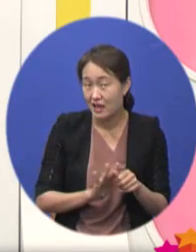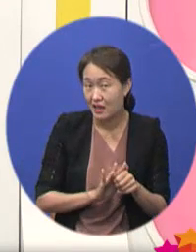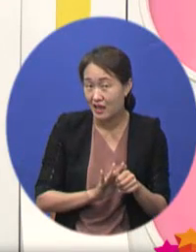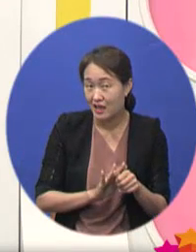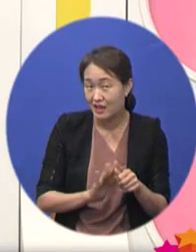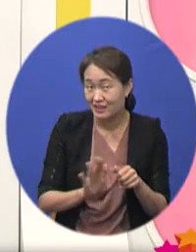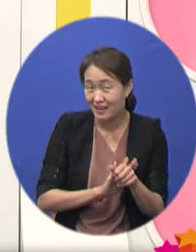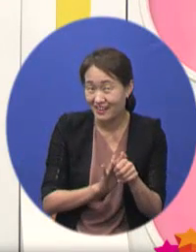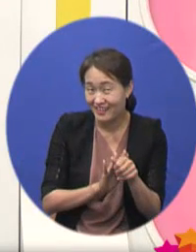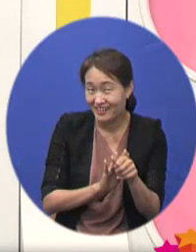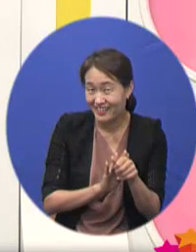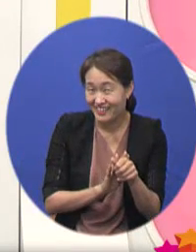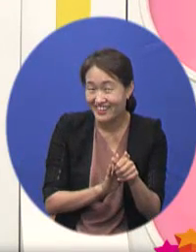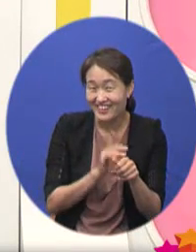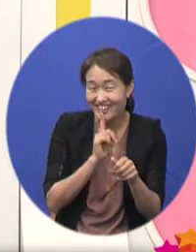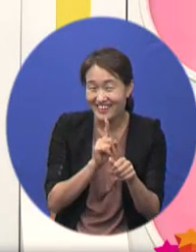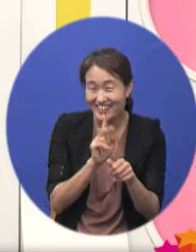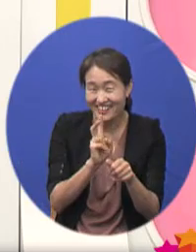달래주라고요?